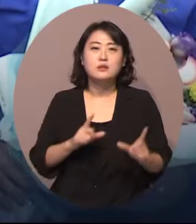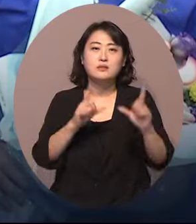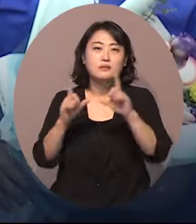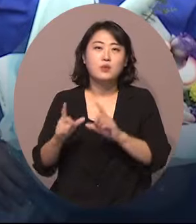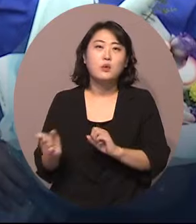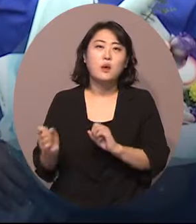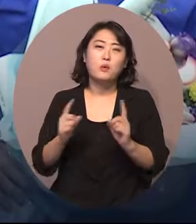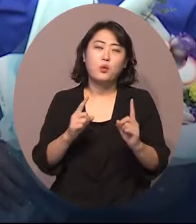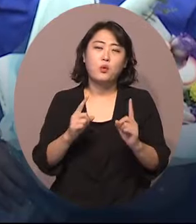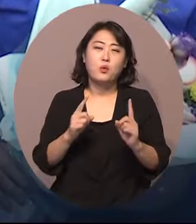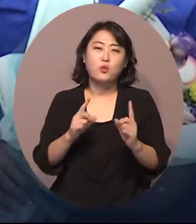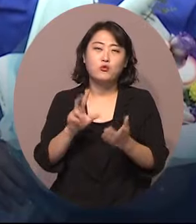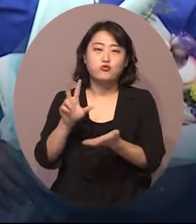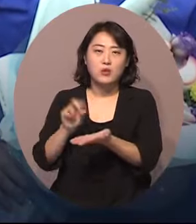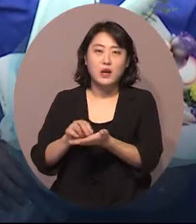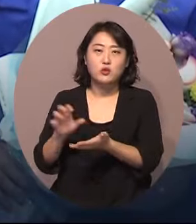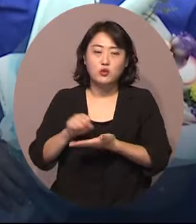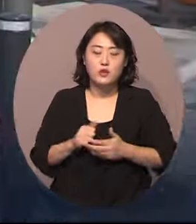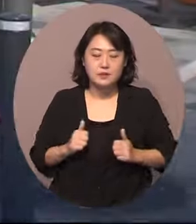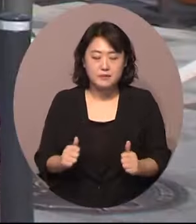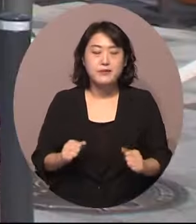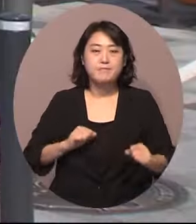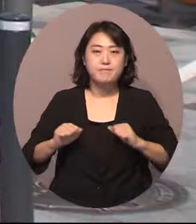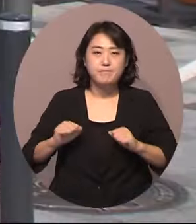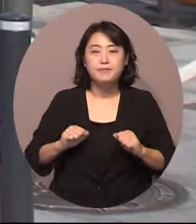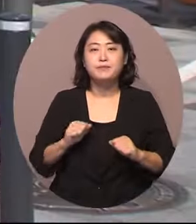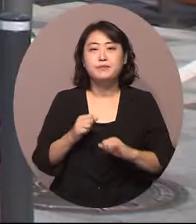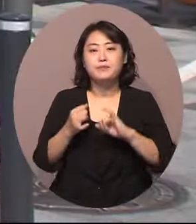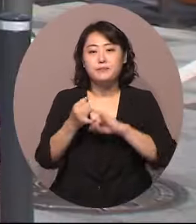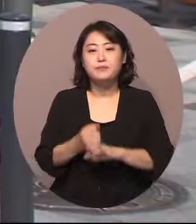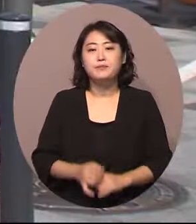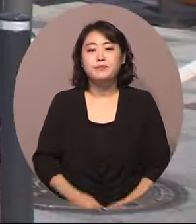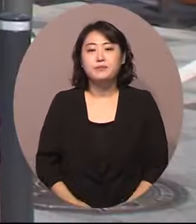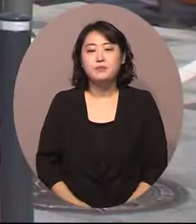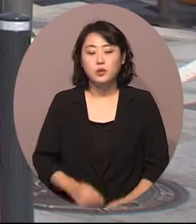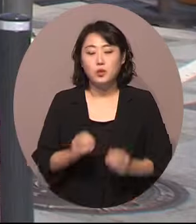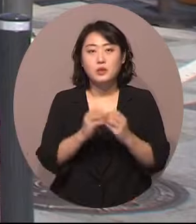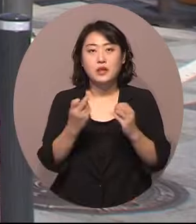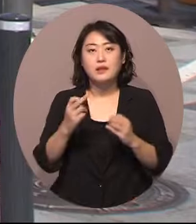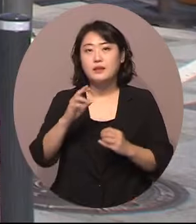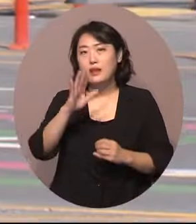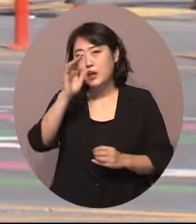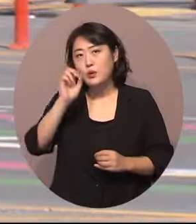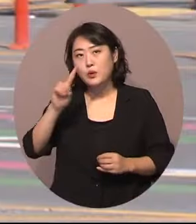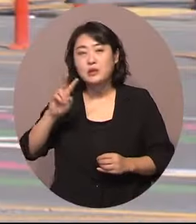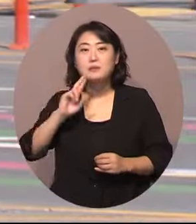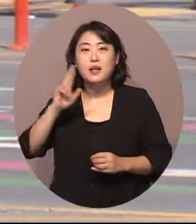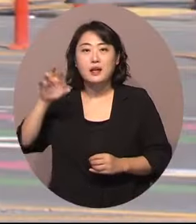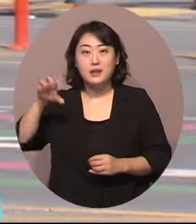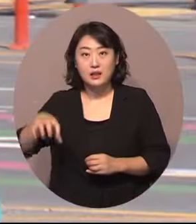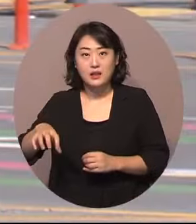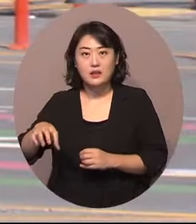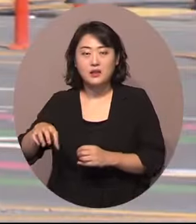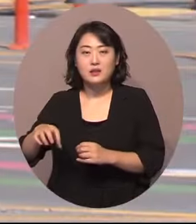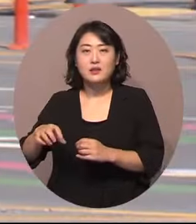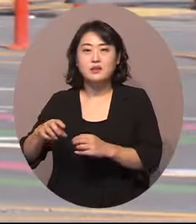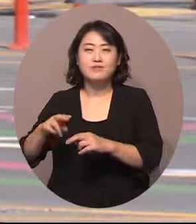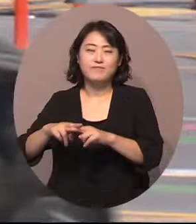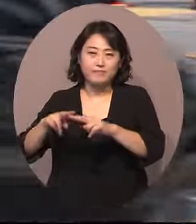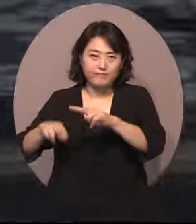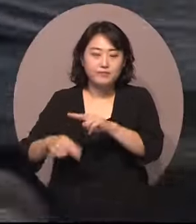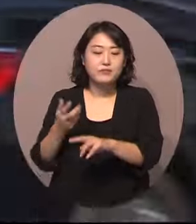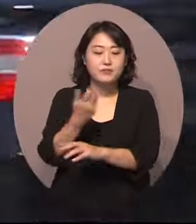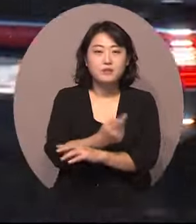회복이라는 과제를 갖고 열심히 일하는 논산 계룡 금산에서 지역구를 바꿔 세종갑에 출마한 김종민 후보